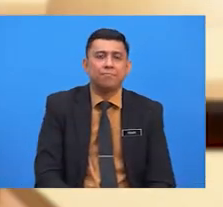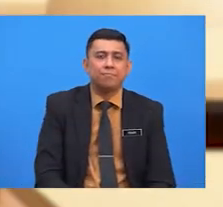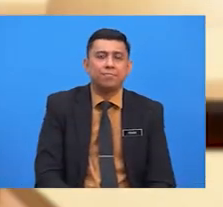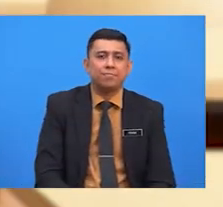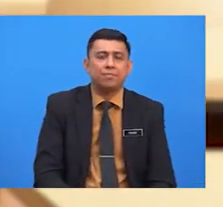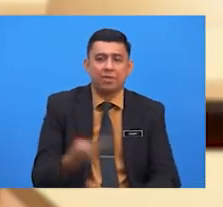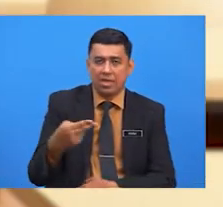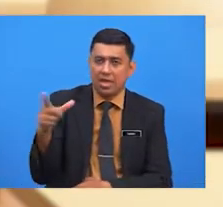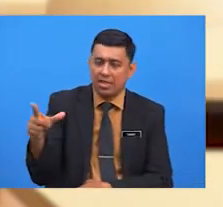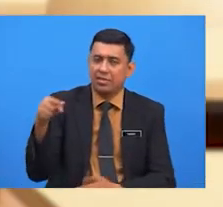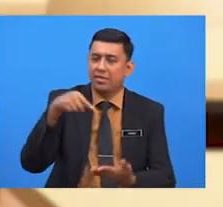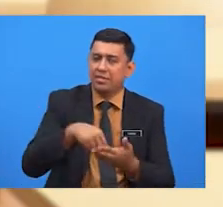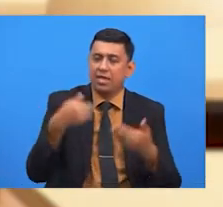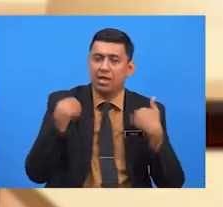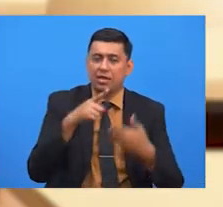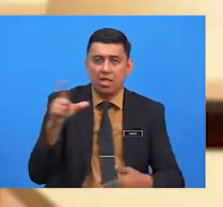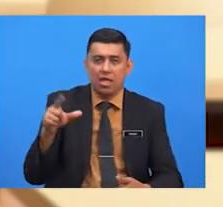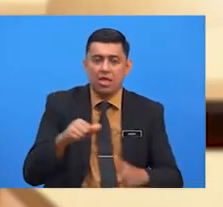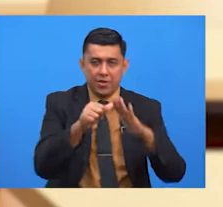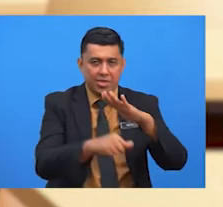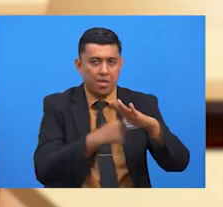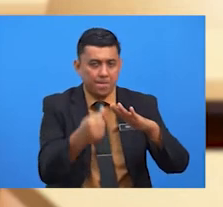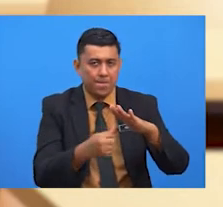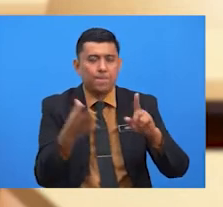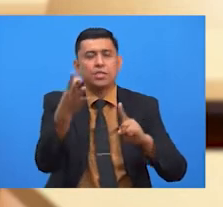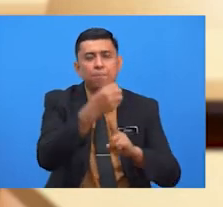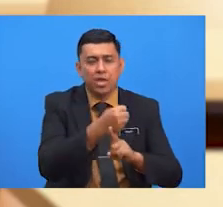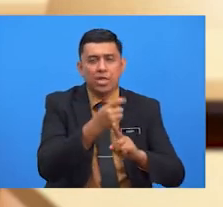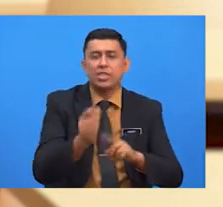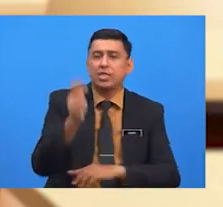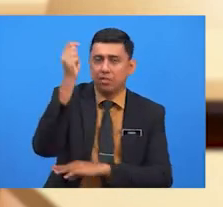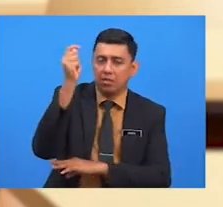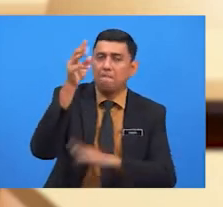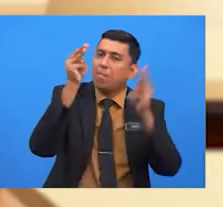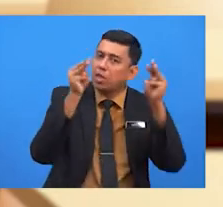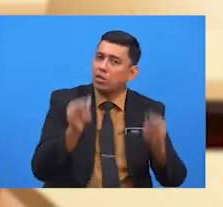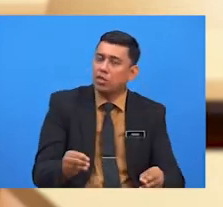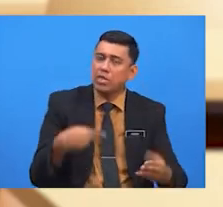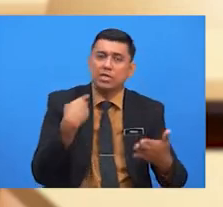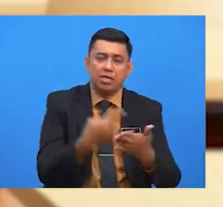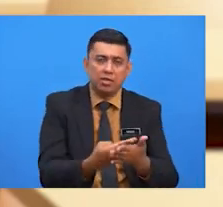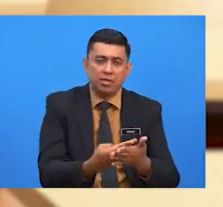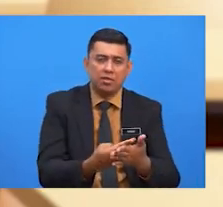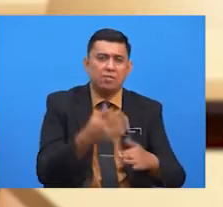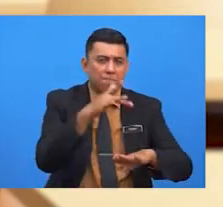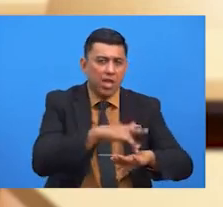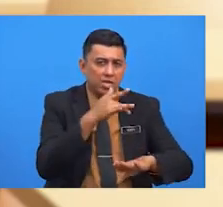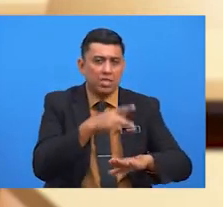Hal ini adalah asas pencapaian tertinggi manusia sehingga